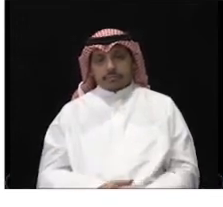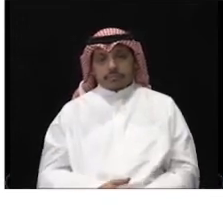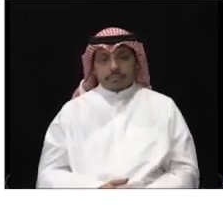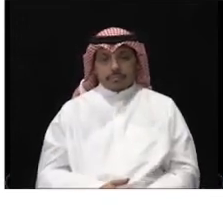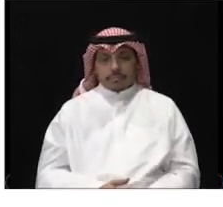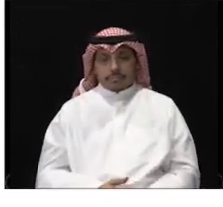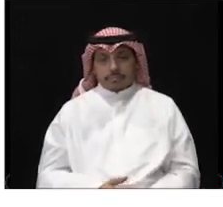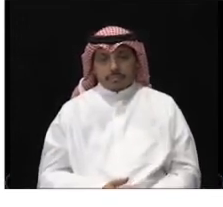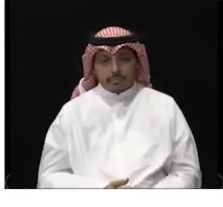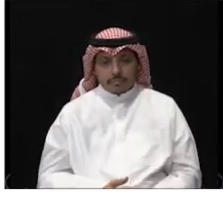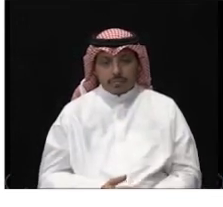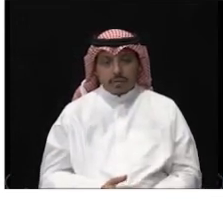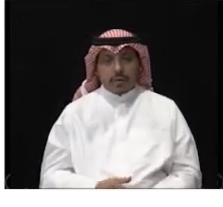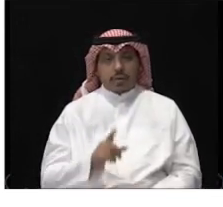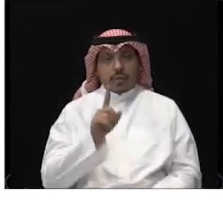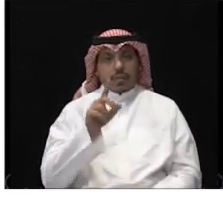الذاء